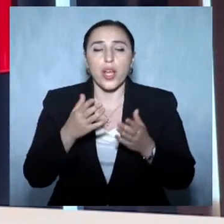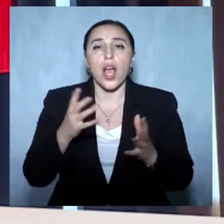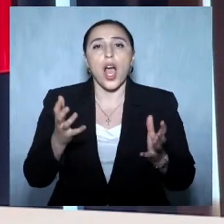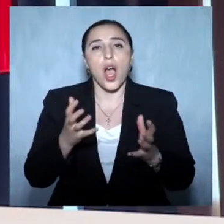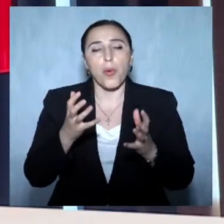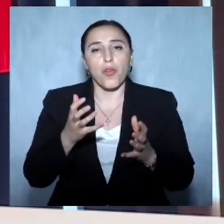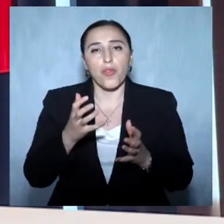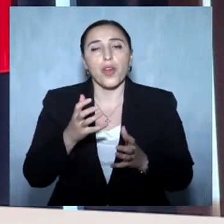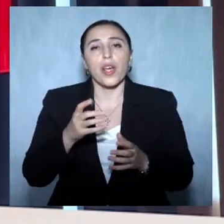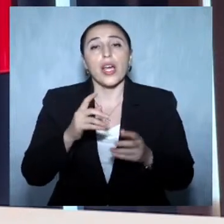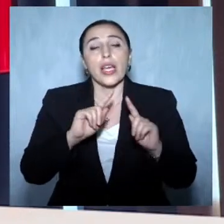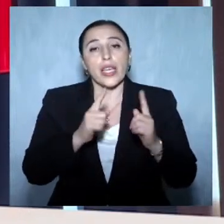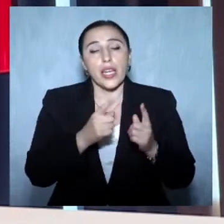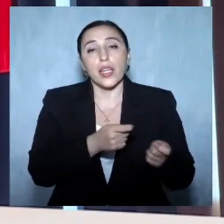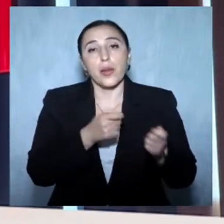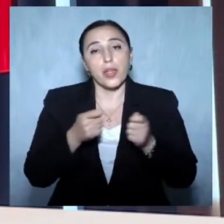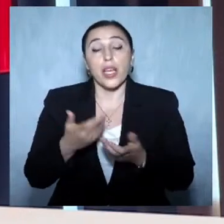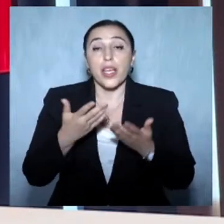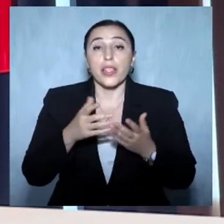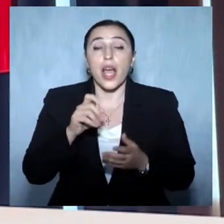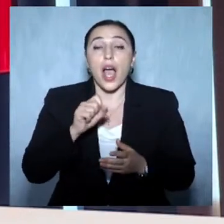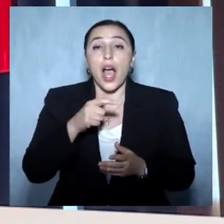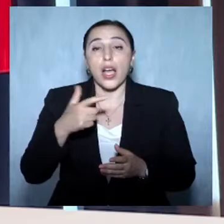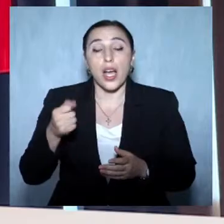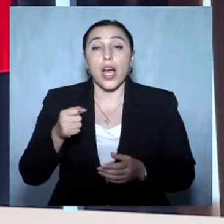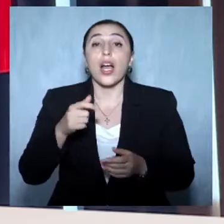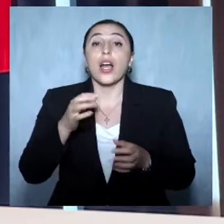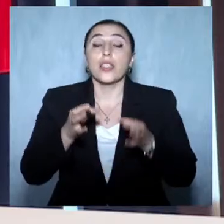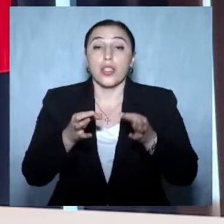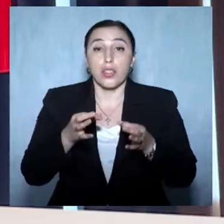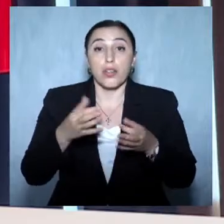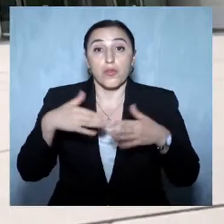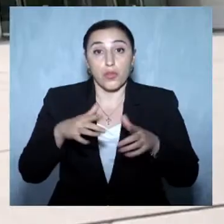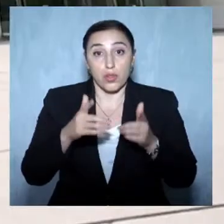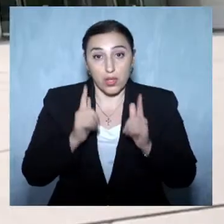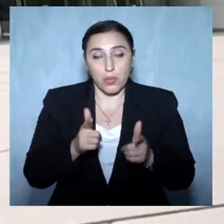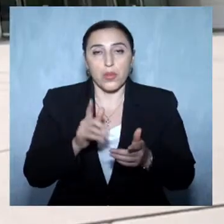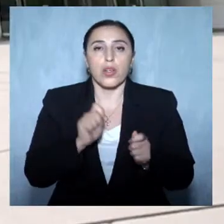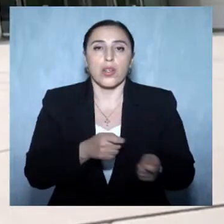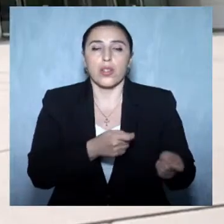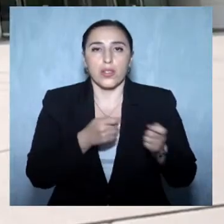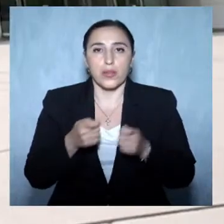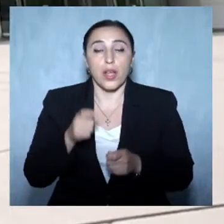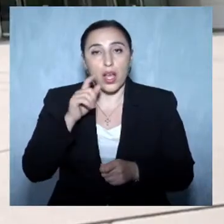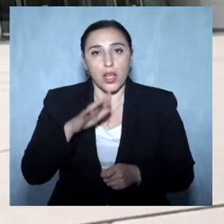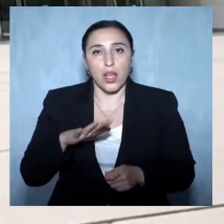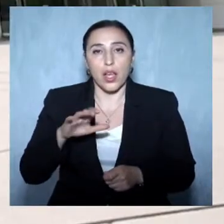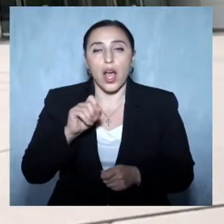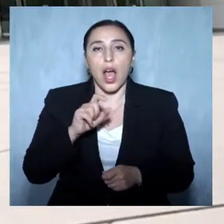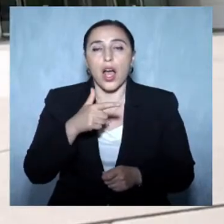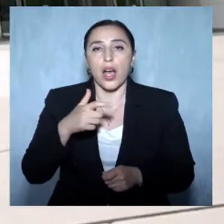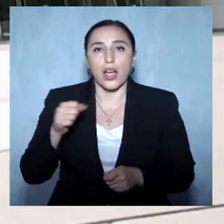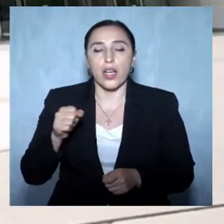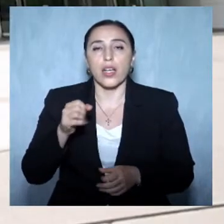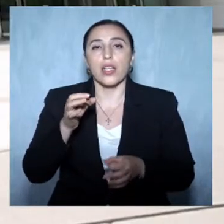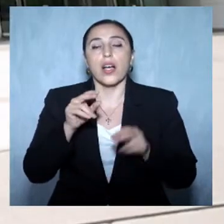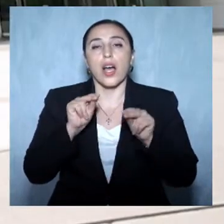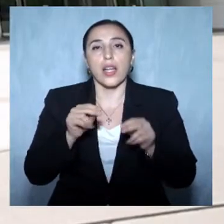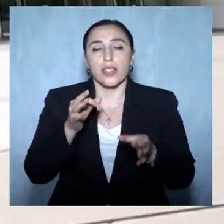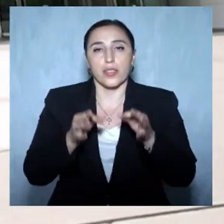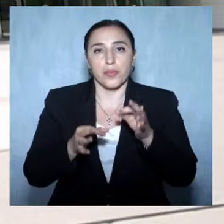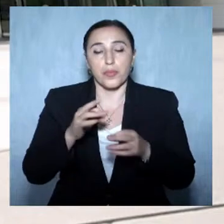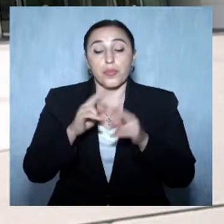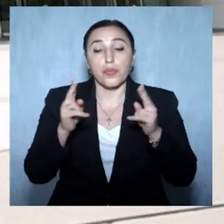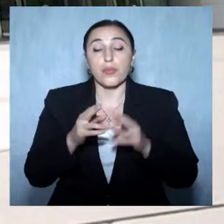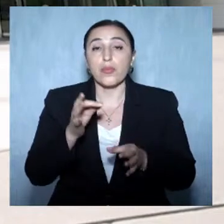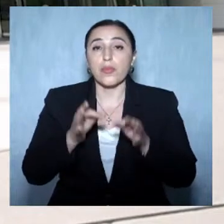գերիների վերադարձը, եթե հագայի դատարանը դա համարի անռաժշտ։ Հայաստանը հաղագայի արդրադատության միջազգային